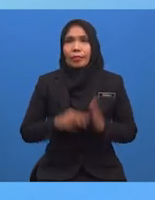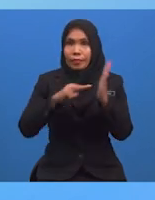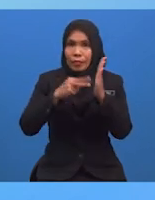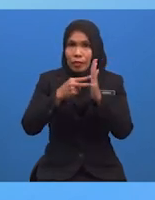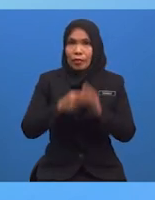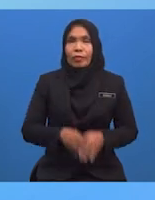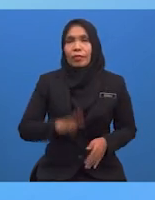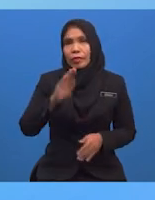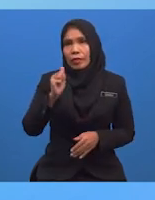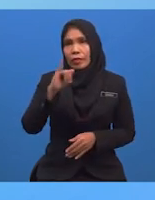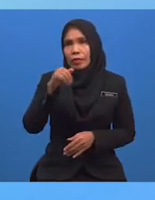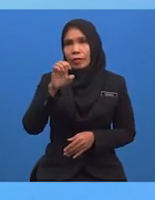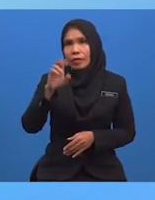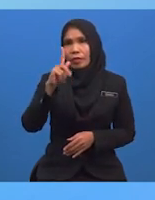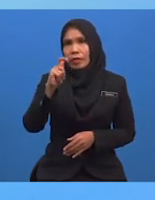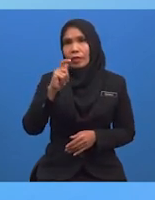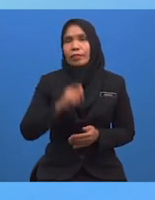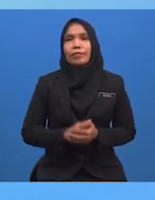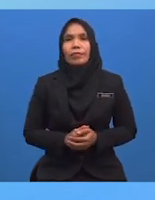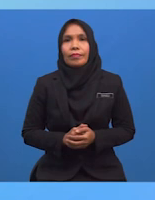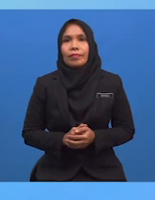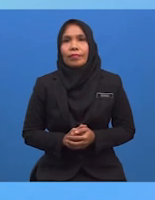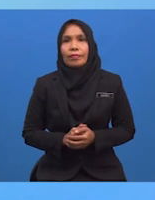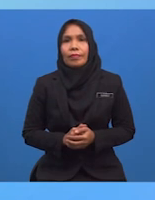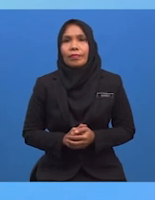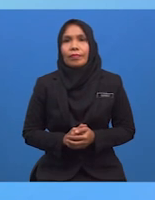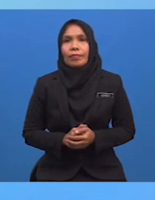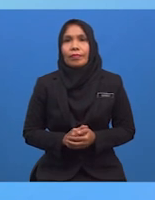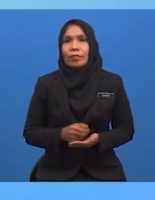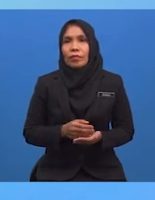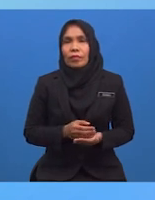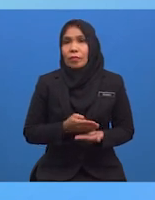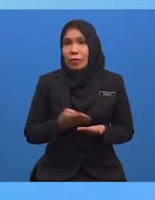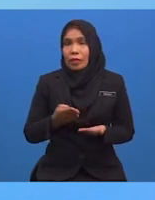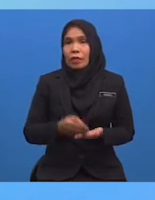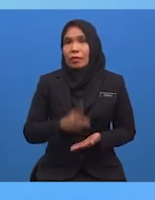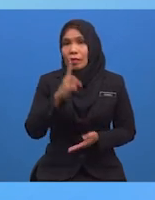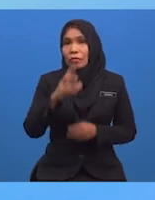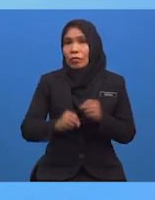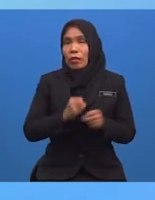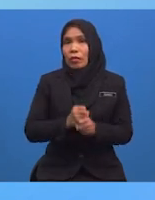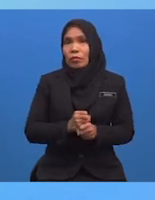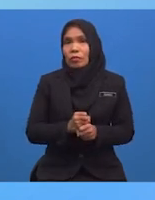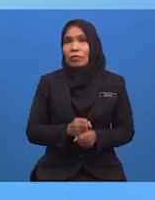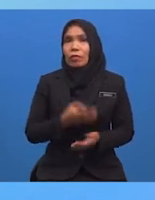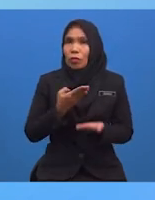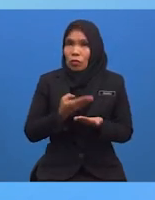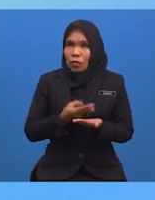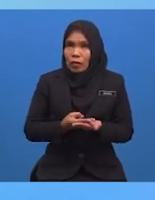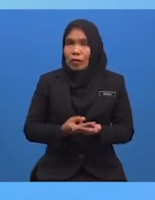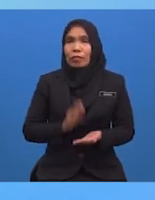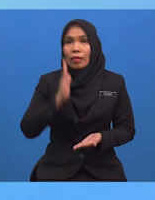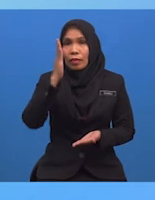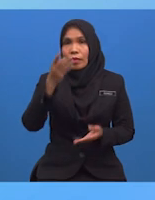tentang perbelanjaan dan hasil kerajaan bagi satu tahun kewangan akan datang. Ia